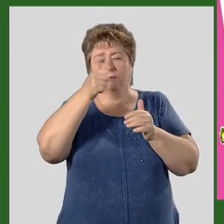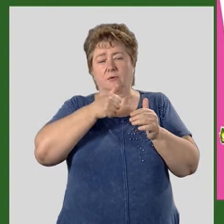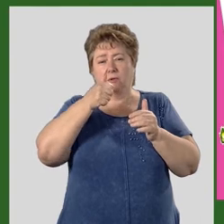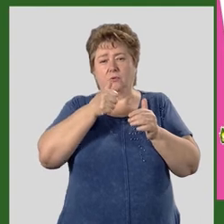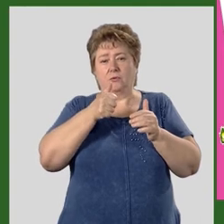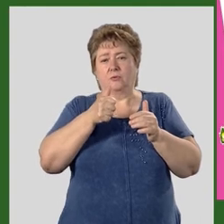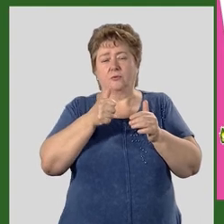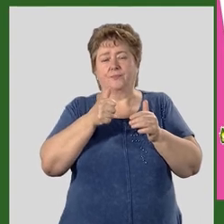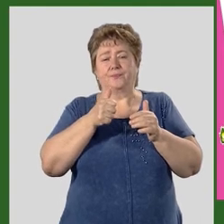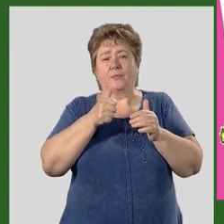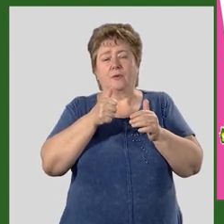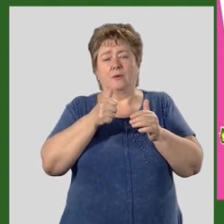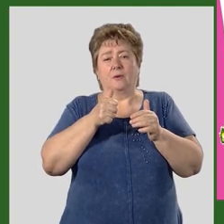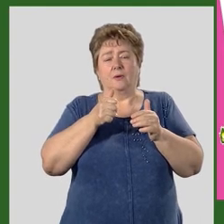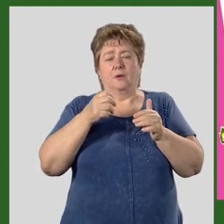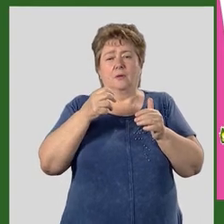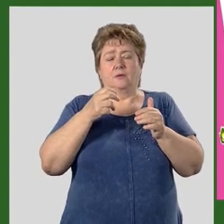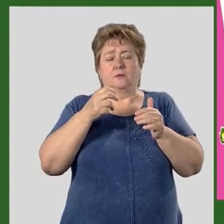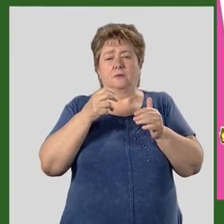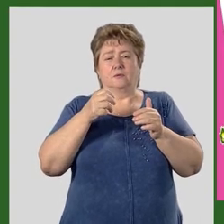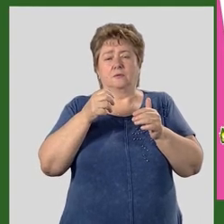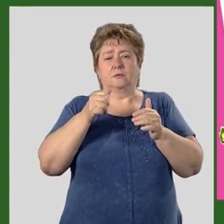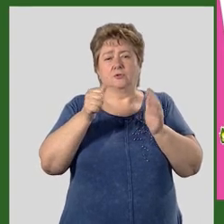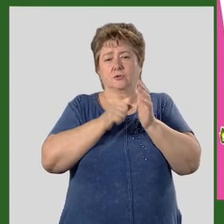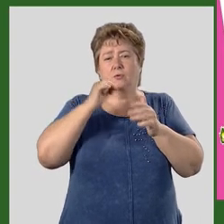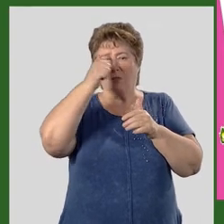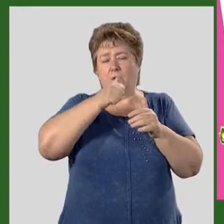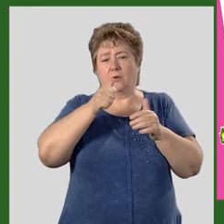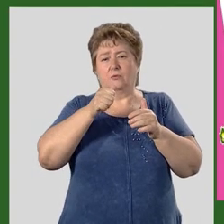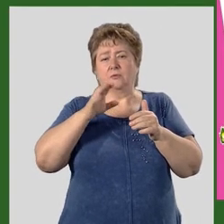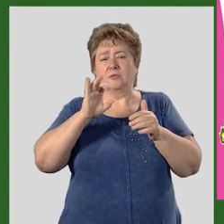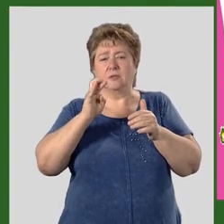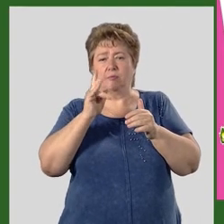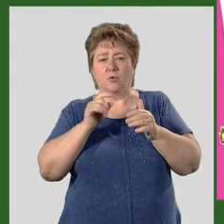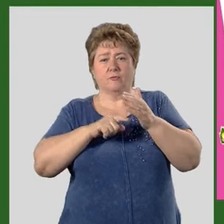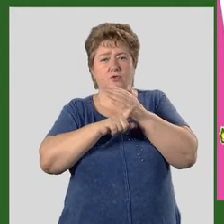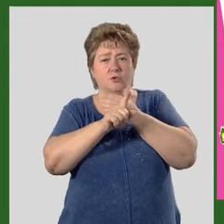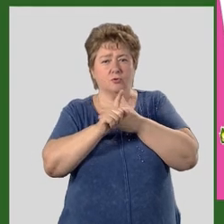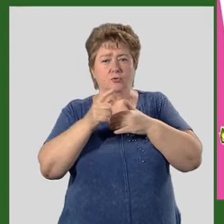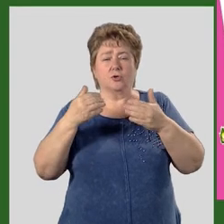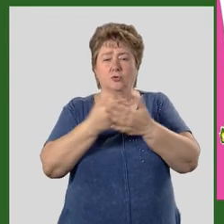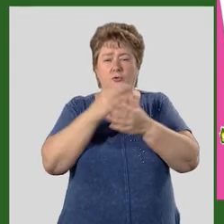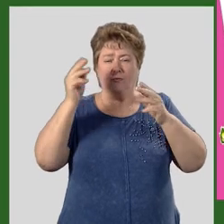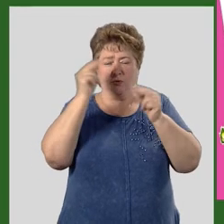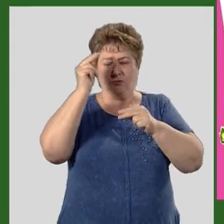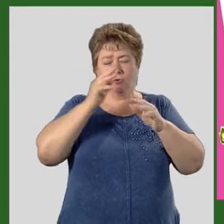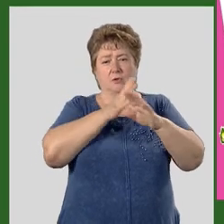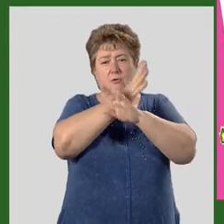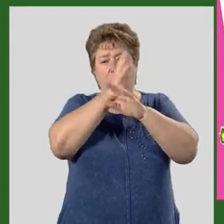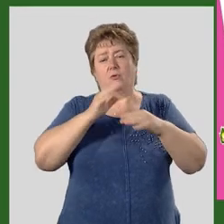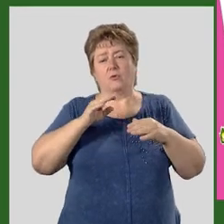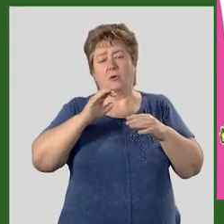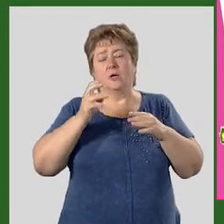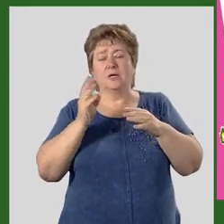1914 годы. В 1906 году, когда Петром Петровичем вновь началось научное изучение горного массива